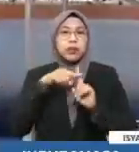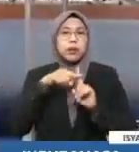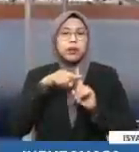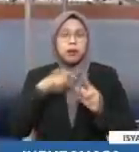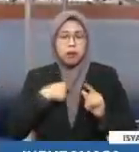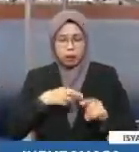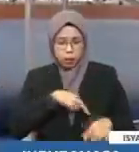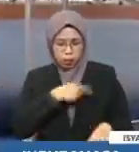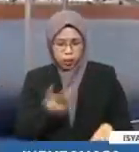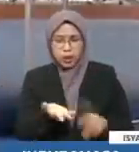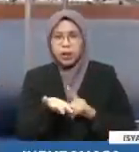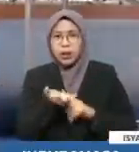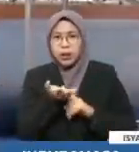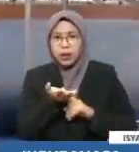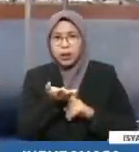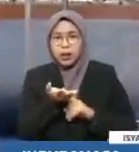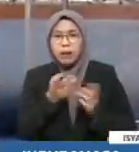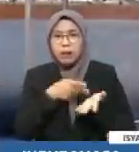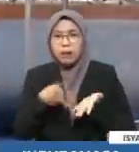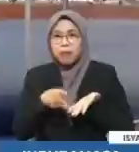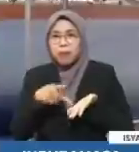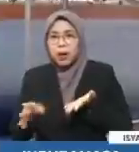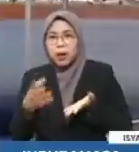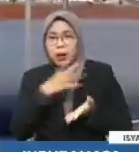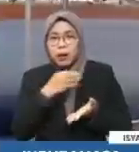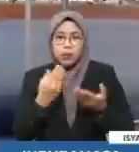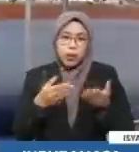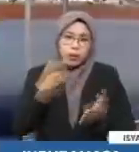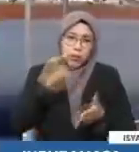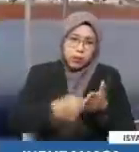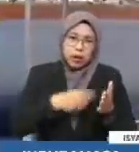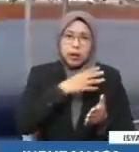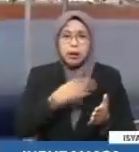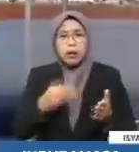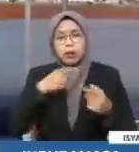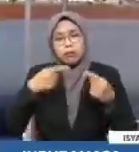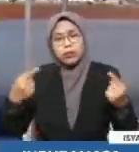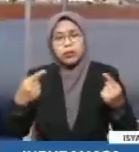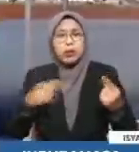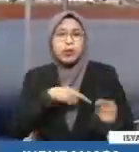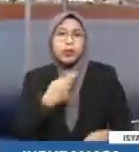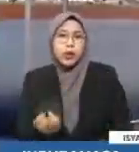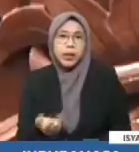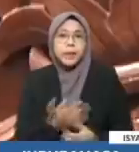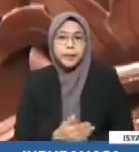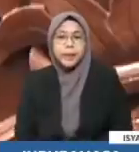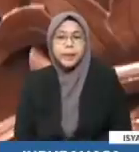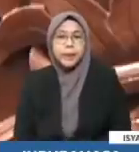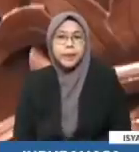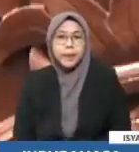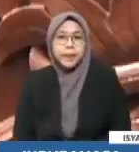merugikan pengguna dari segi baik dari segi kesan dan juga dari segi kos perbelanjaan masih deh